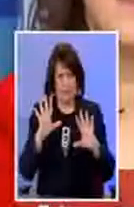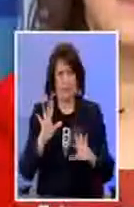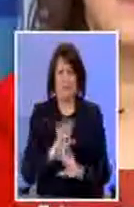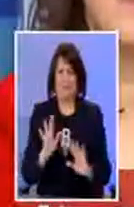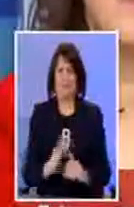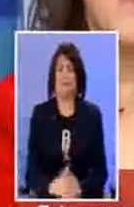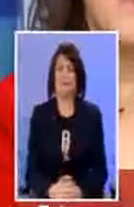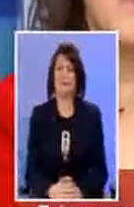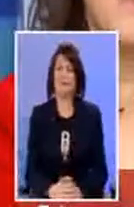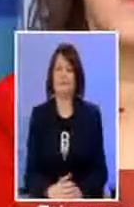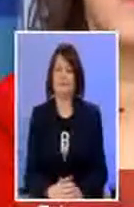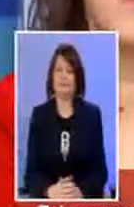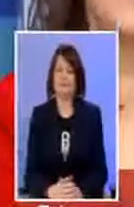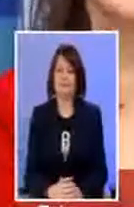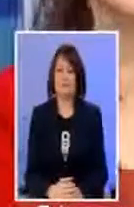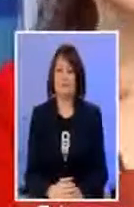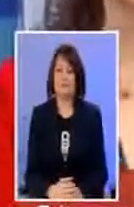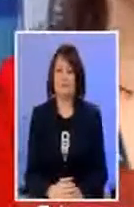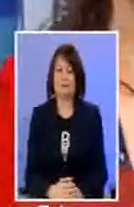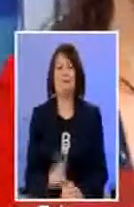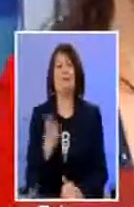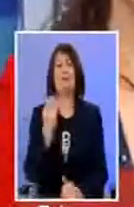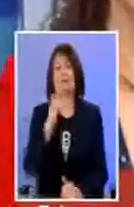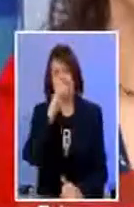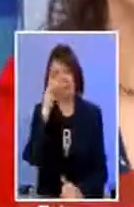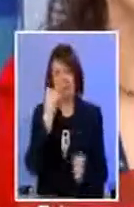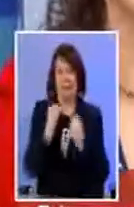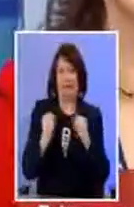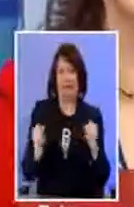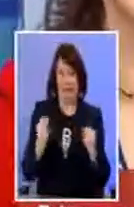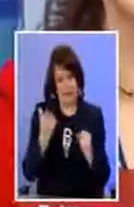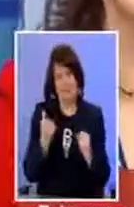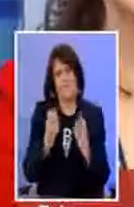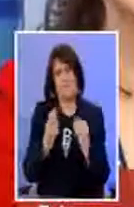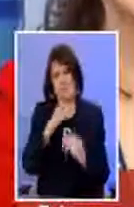με πολλές δυσκολίες στην κίνηση.